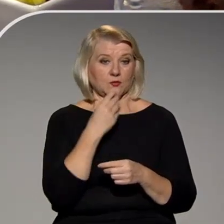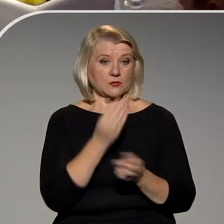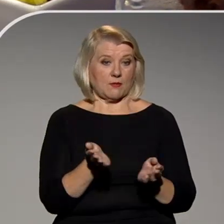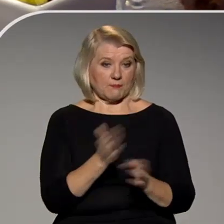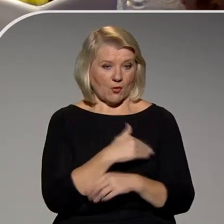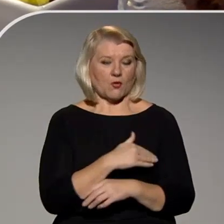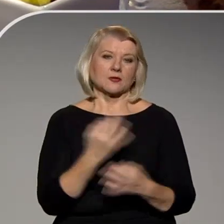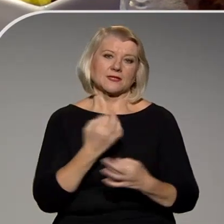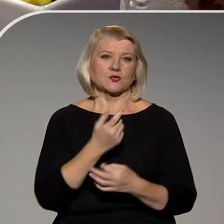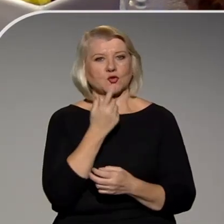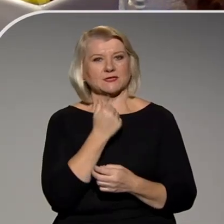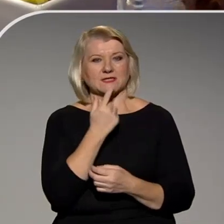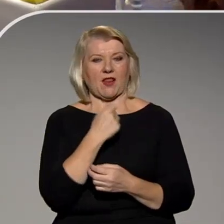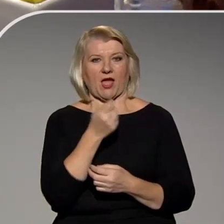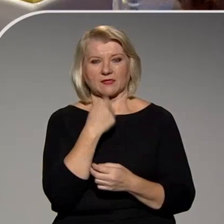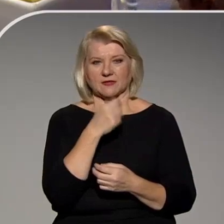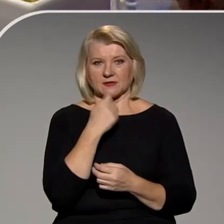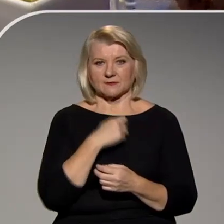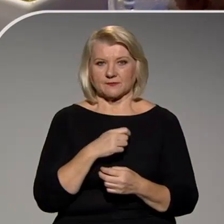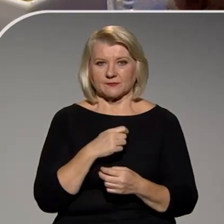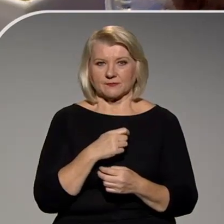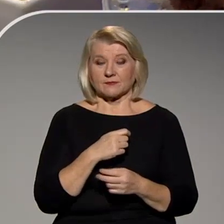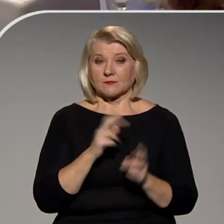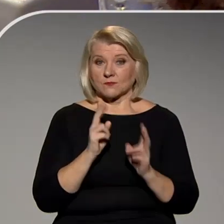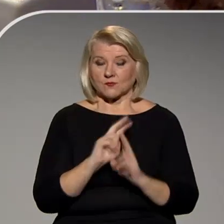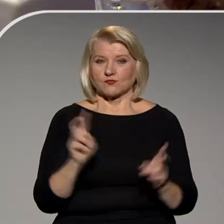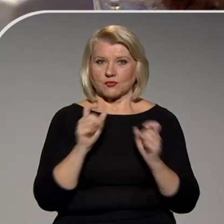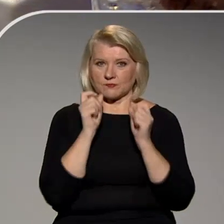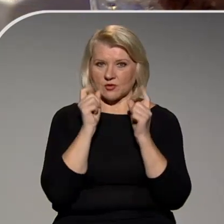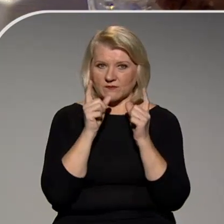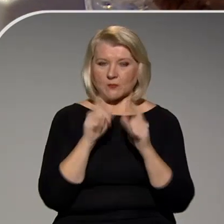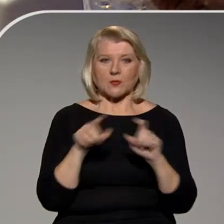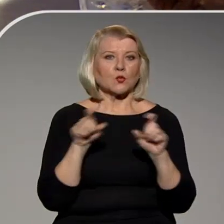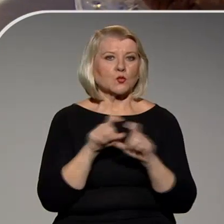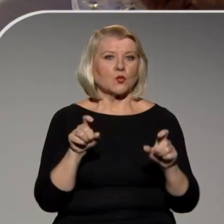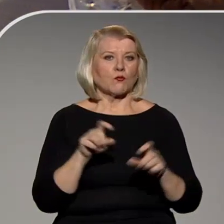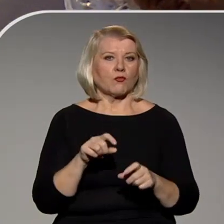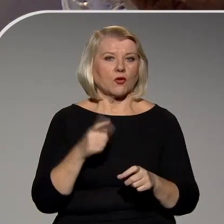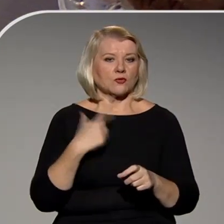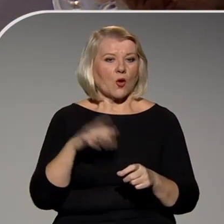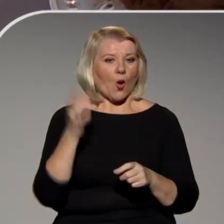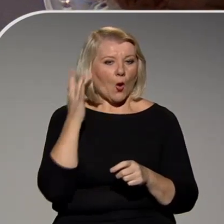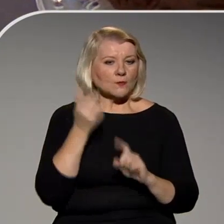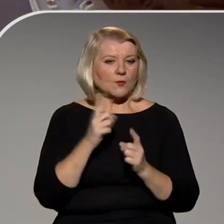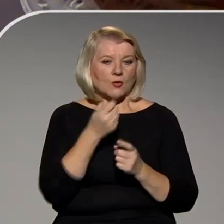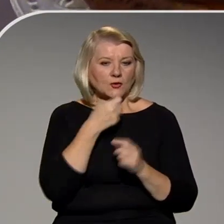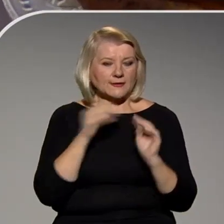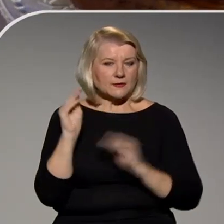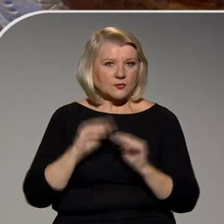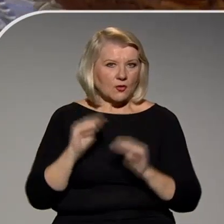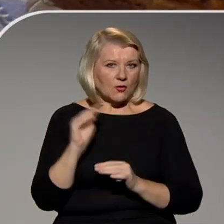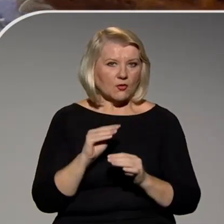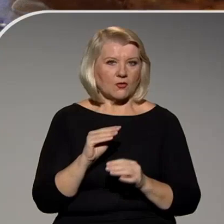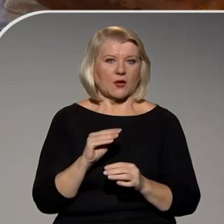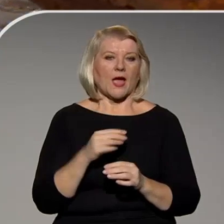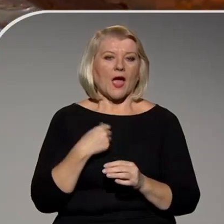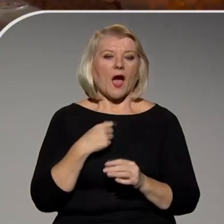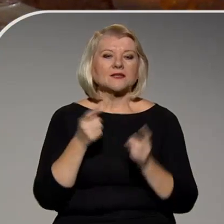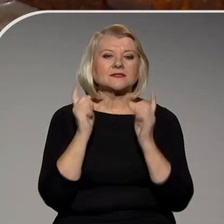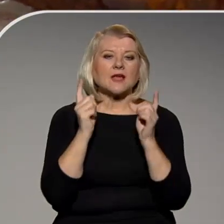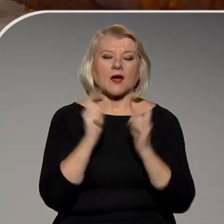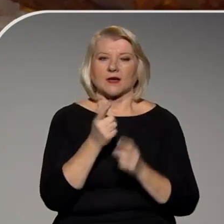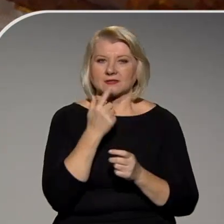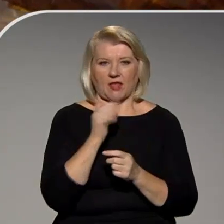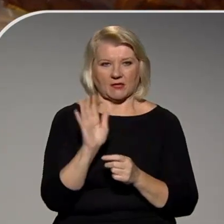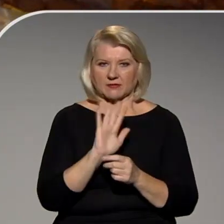něco sladkého. A to možná diváky překvapí, protože já jako nutriční terapeutka sladké nezakazuji,